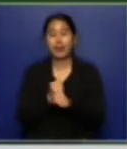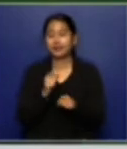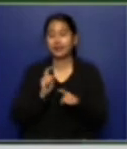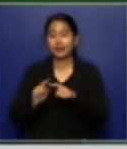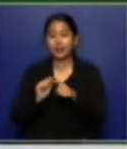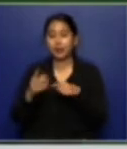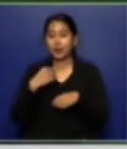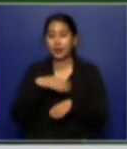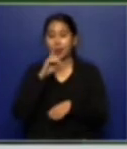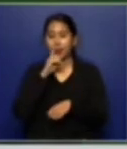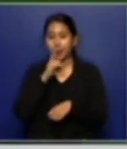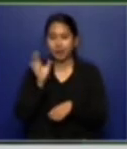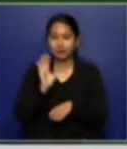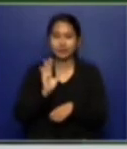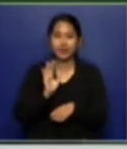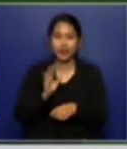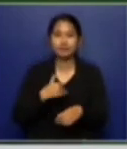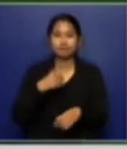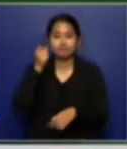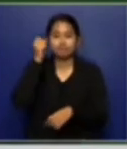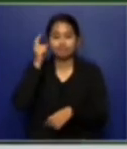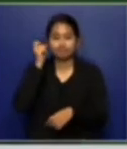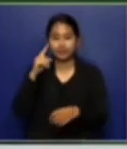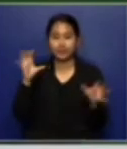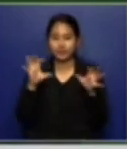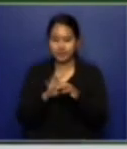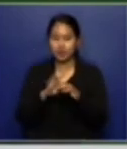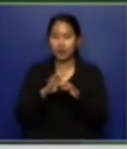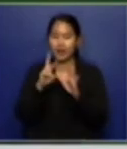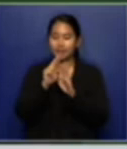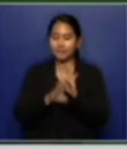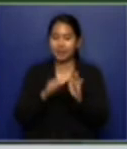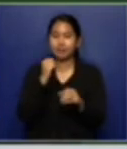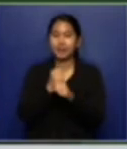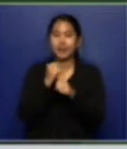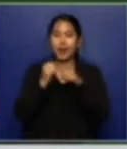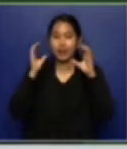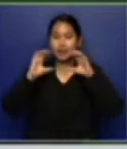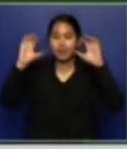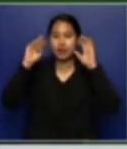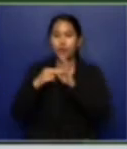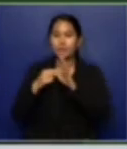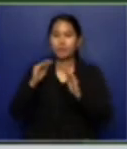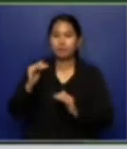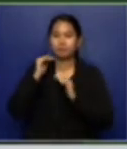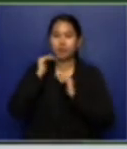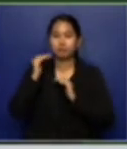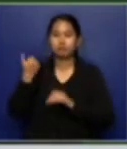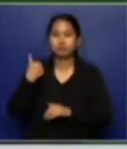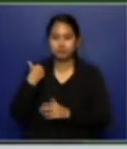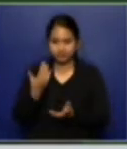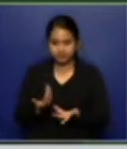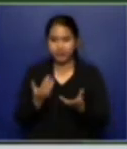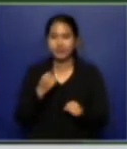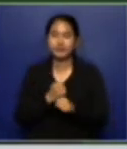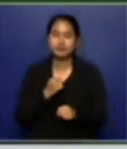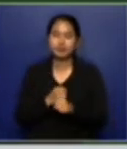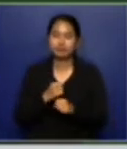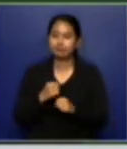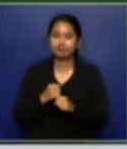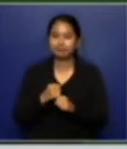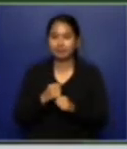ดิฉันเข้าใจค่ะว่าระเบียบวินัยของราชการมันมีกรอบทำให้ท่านไม่สามารถทำอะไรไปได้มากกว่านี้แ